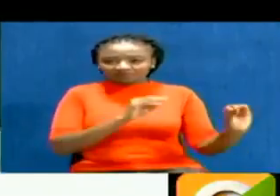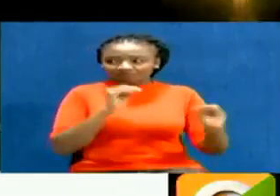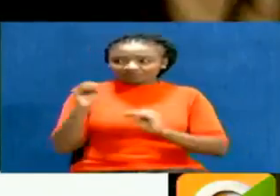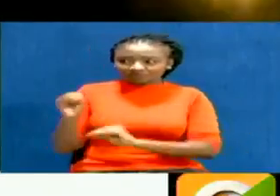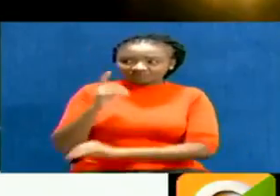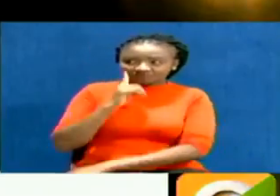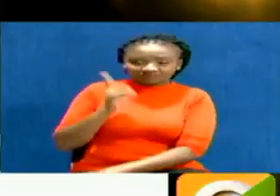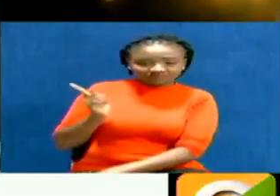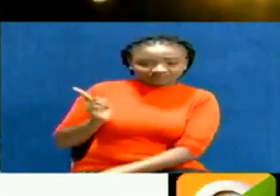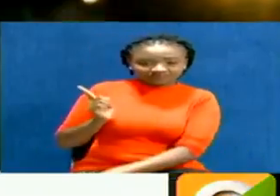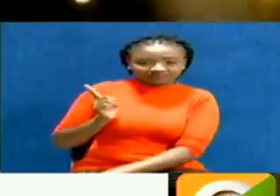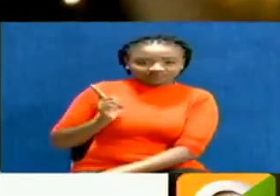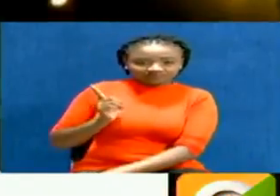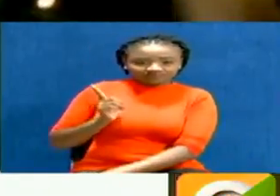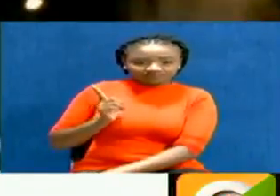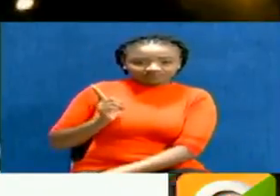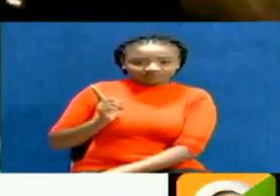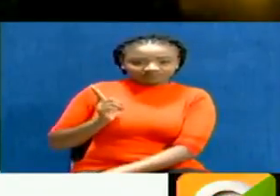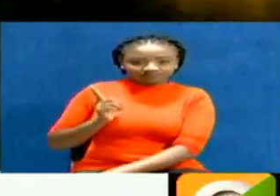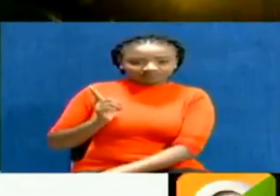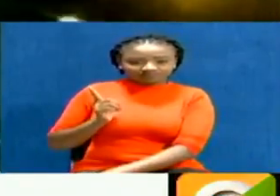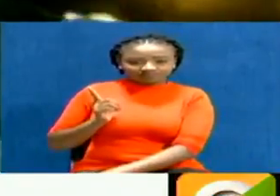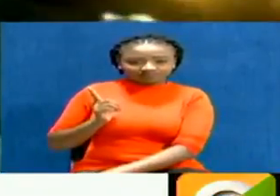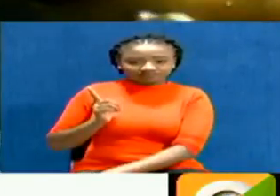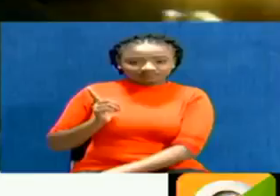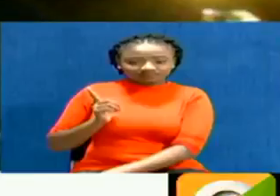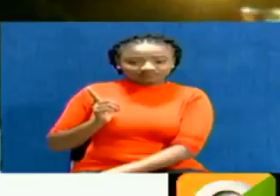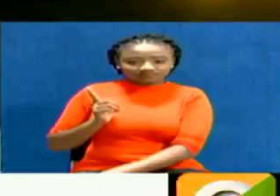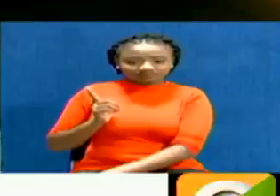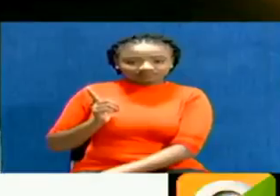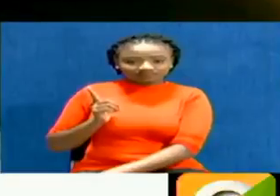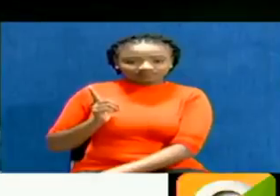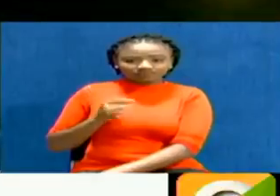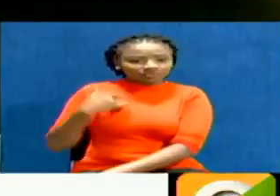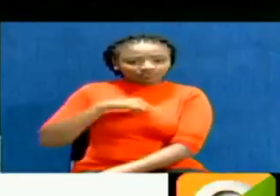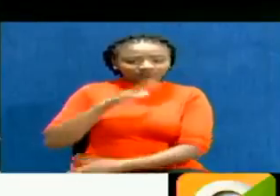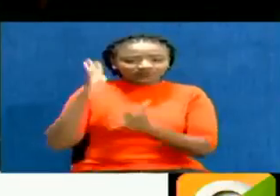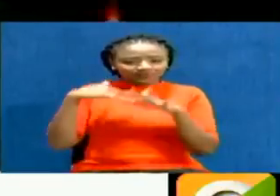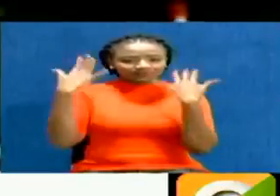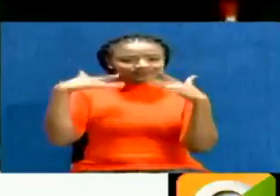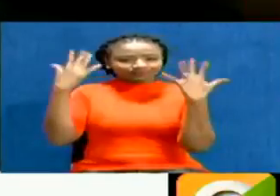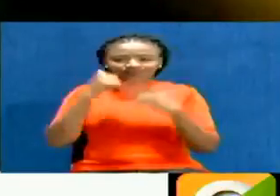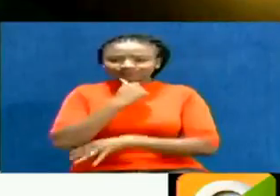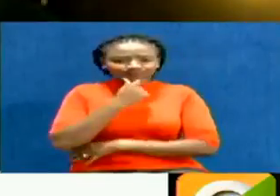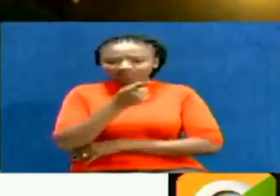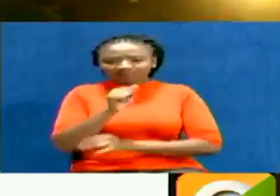Kando ya mgini wanatuambia kama volkano waka na tunasikia matunona madalili. Sasa tunakuwa na wasiwasi, tulionaka tena bia hivi